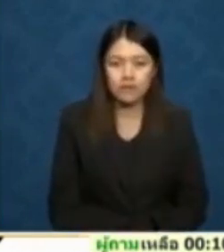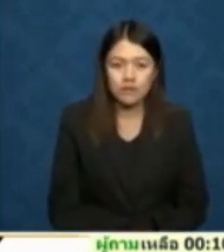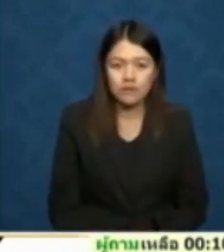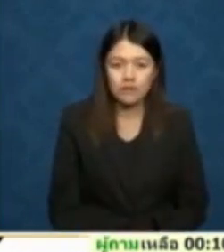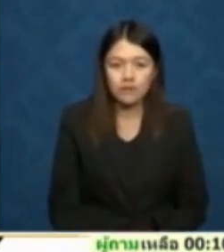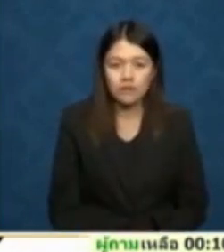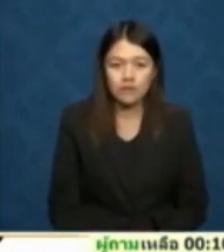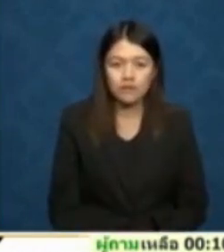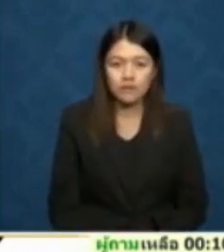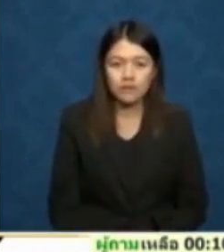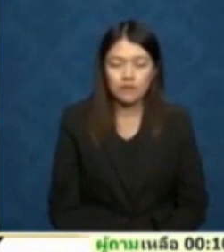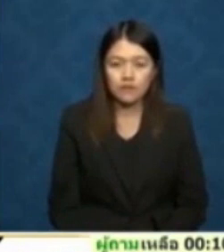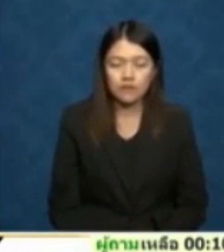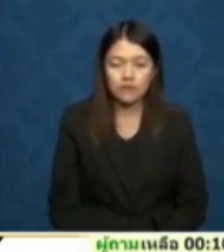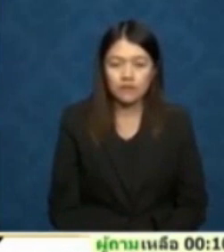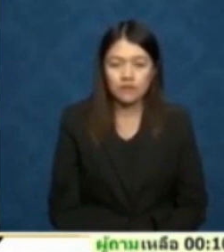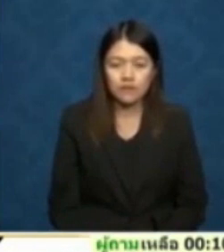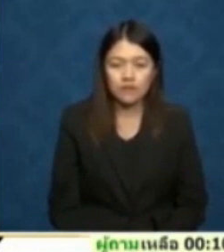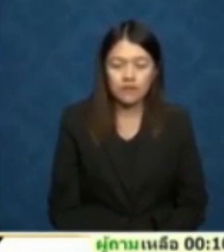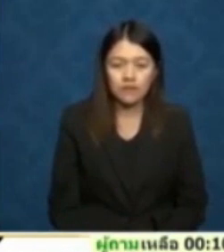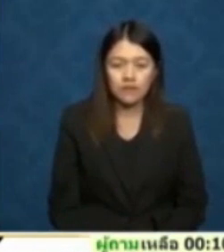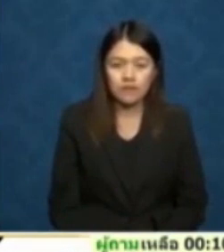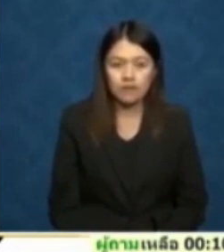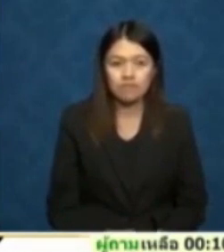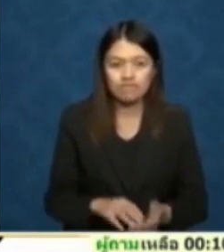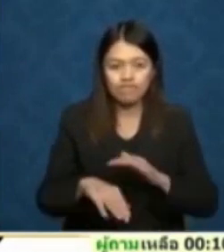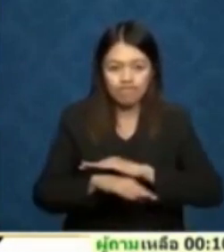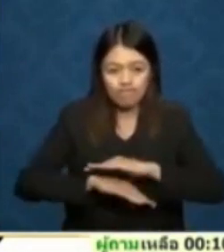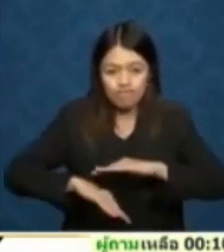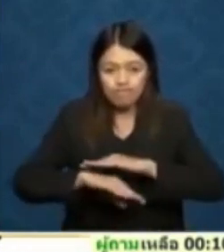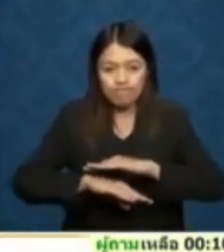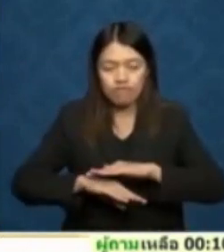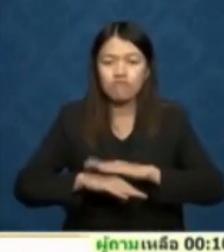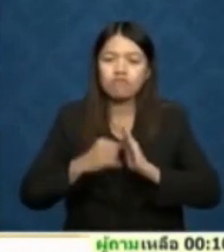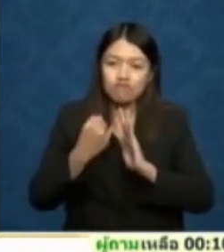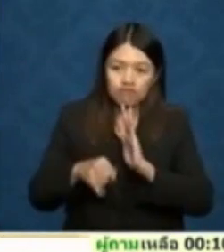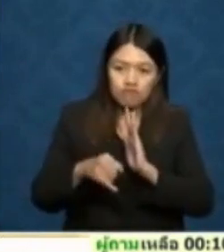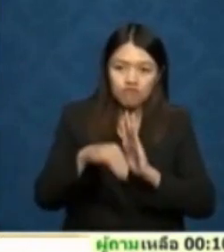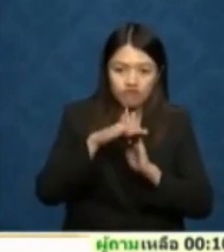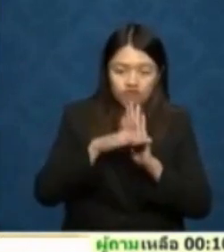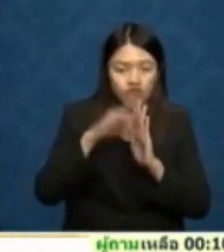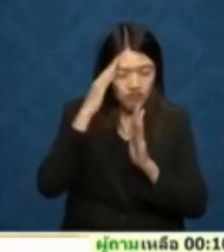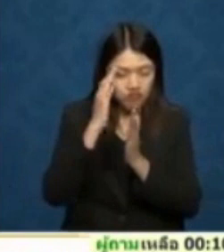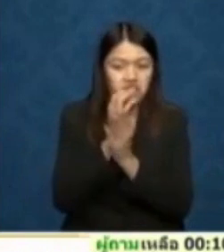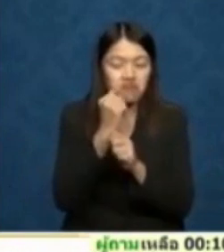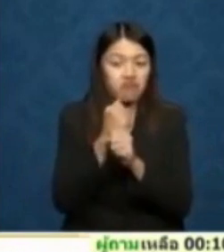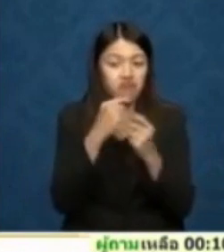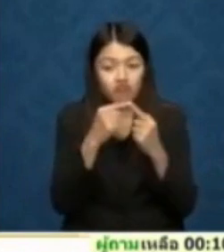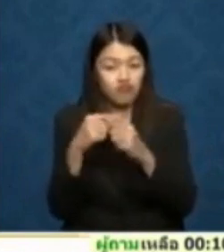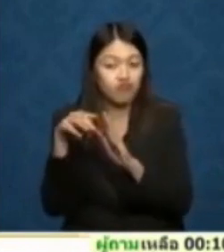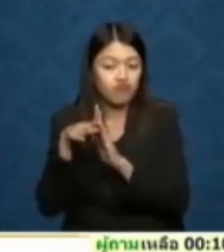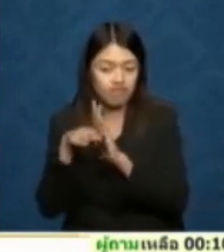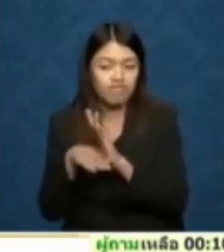ก็คงต้องดำเนินการต่อไปในส่วนของจำเลยหรือขั้นตอนท